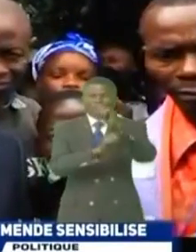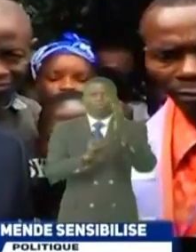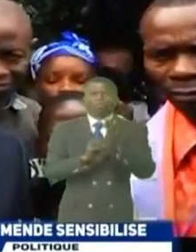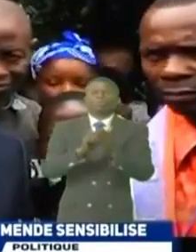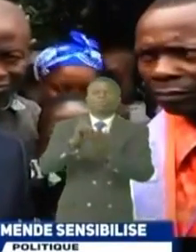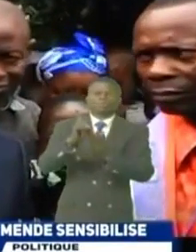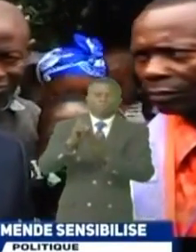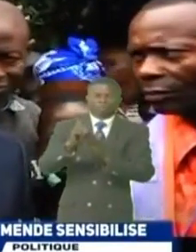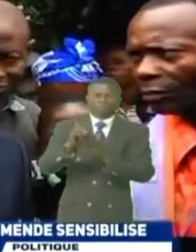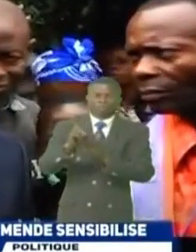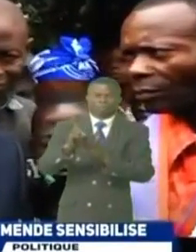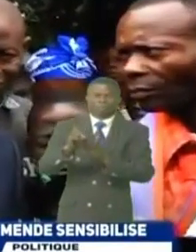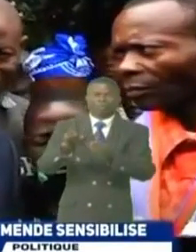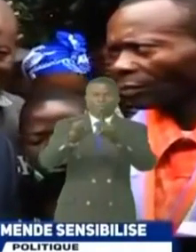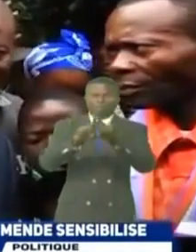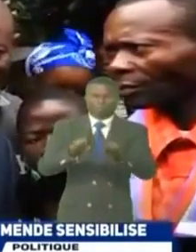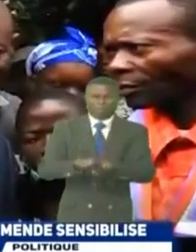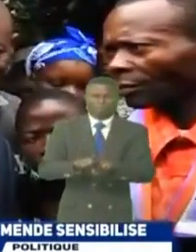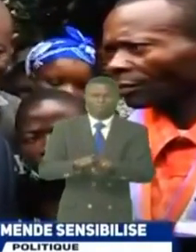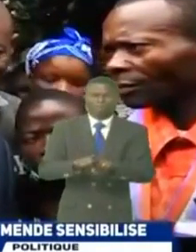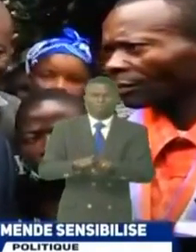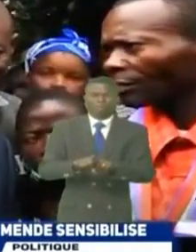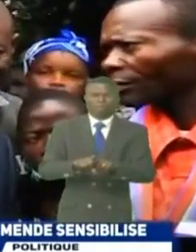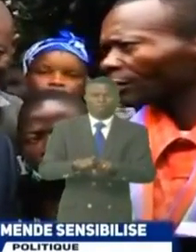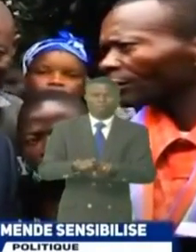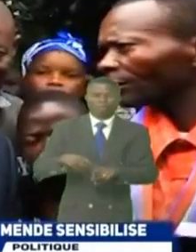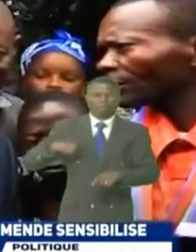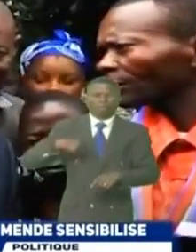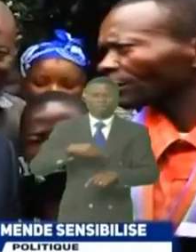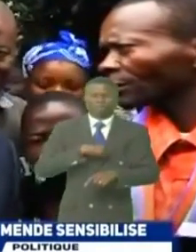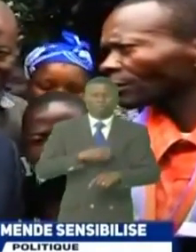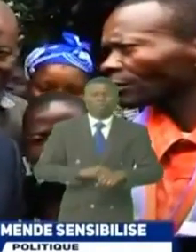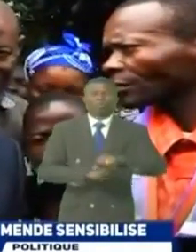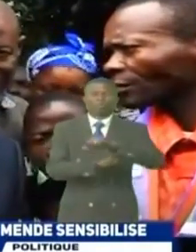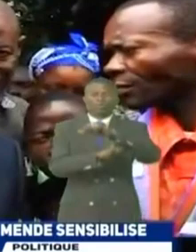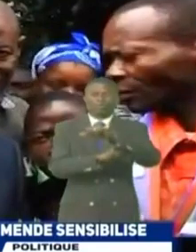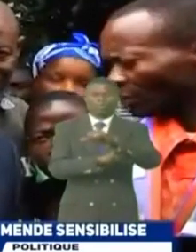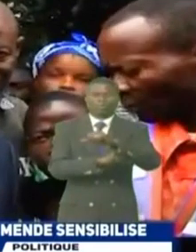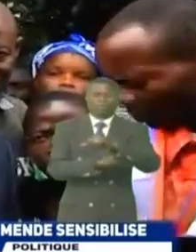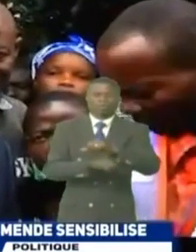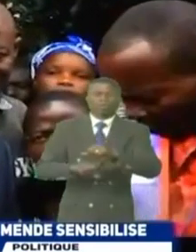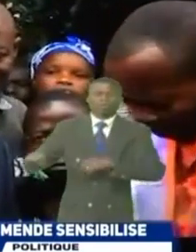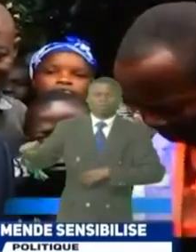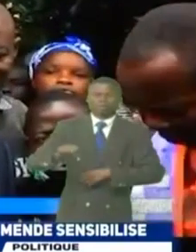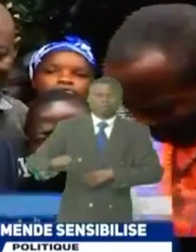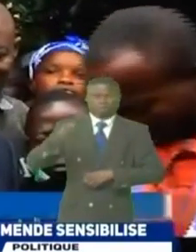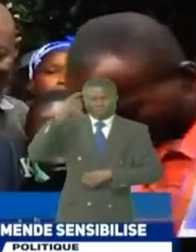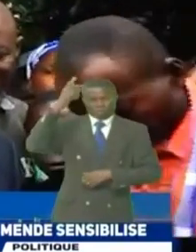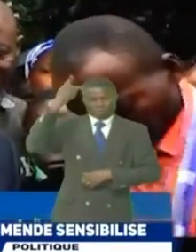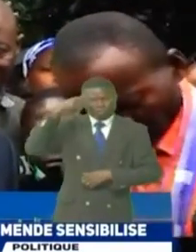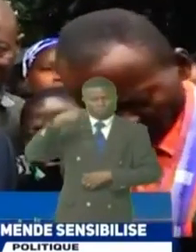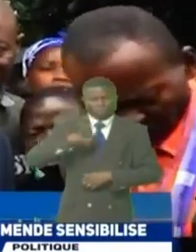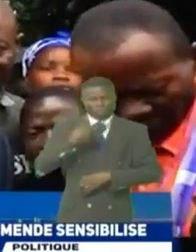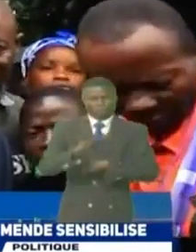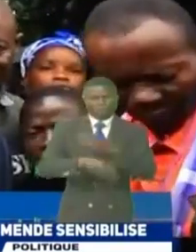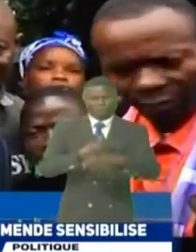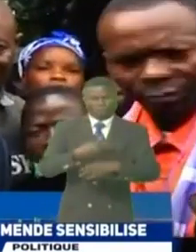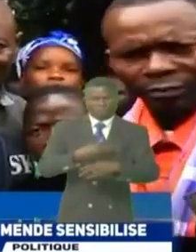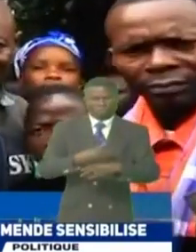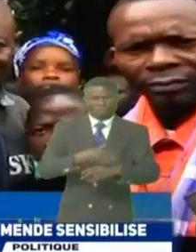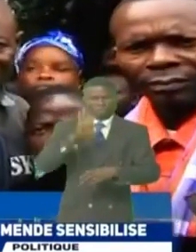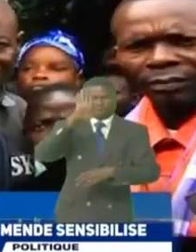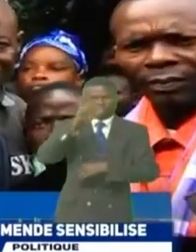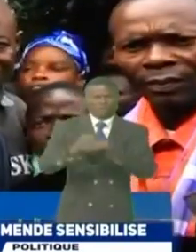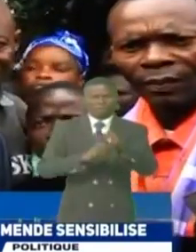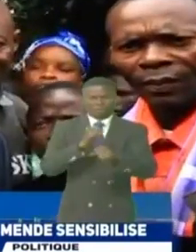développement et que le soutien de ce secteur à la politique que j'ai menée pendant les